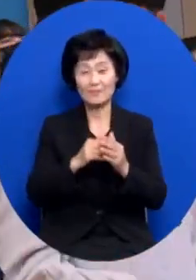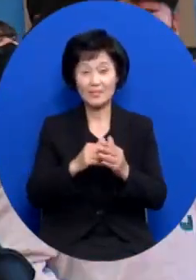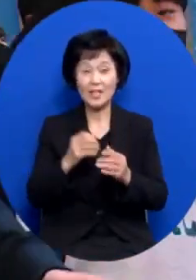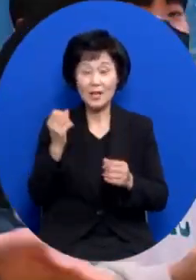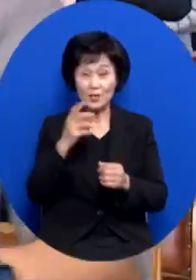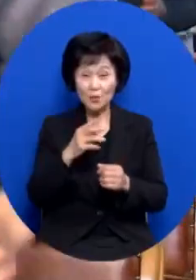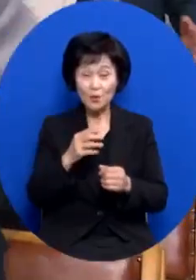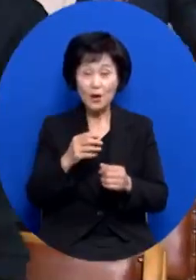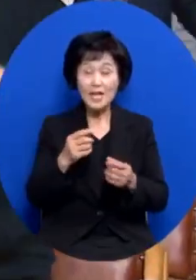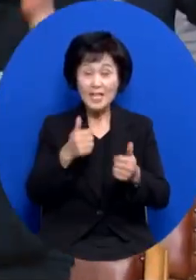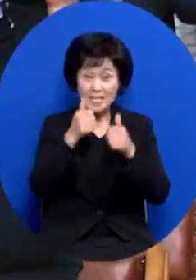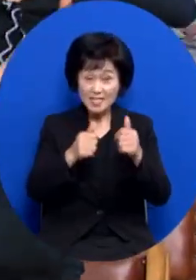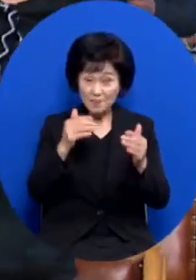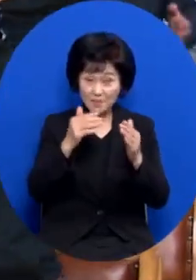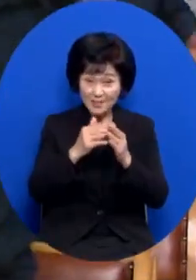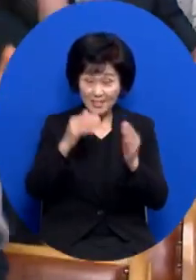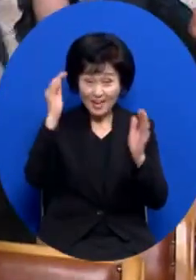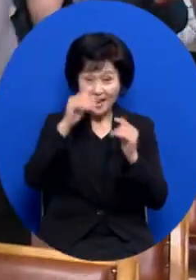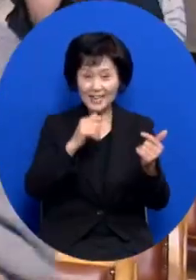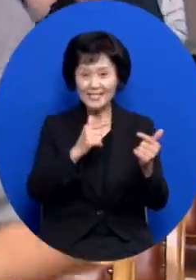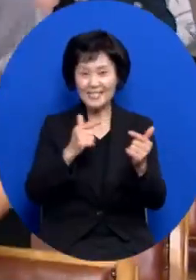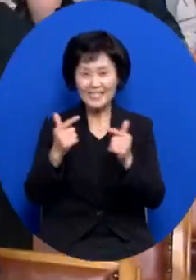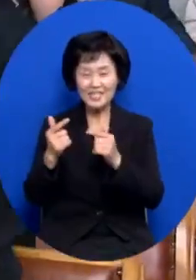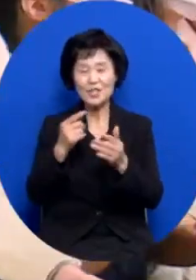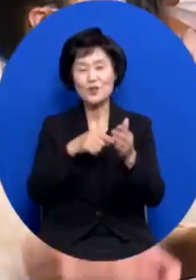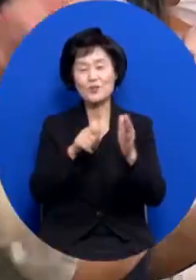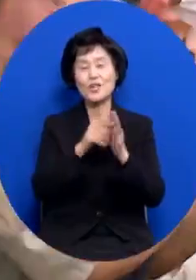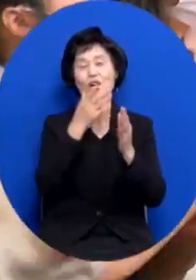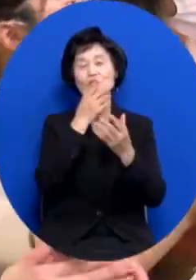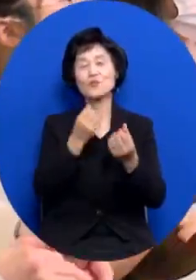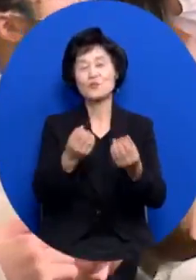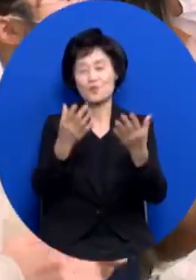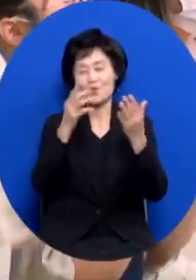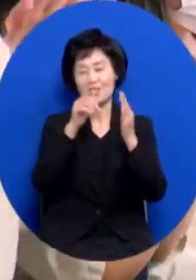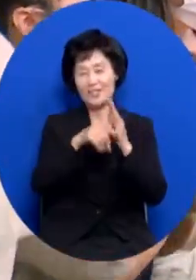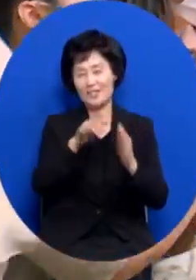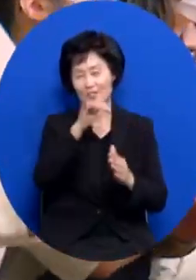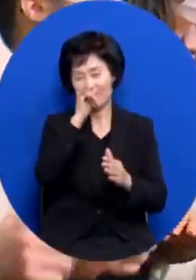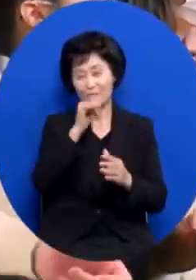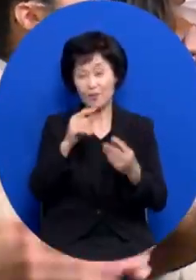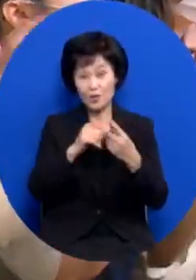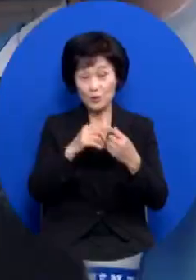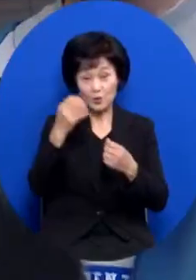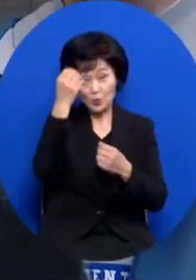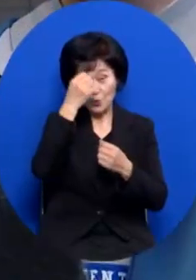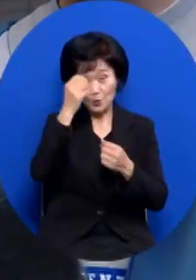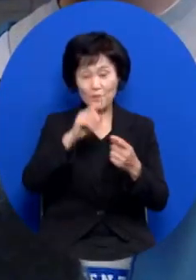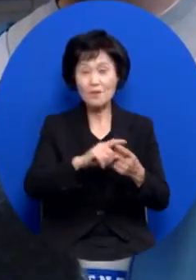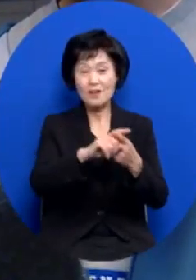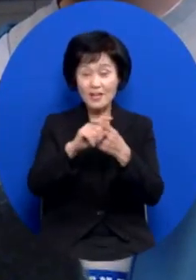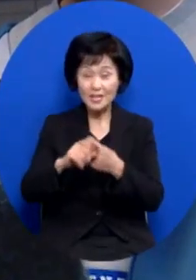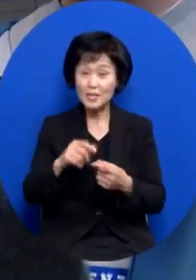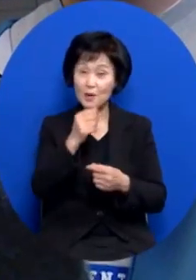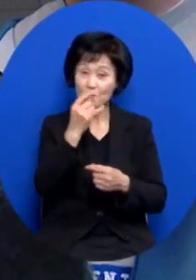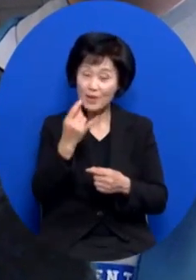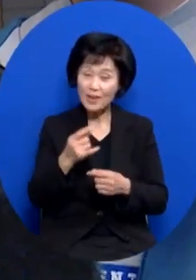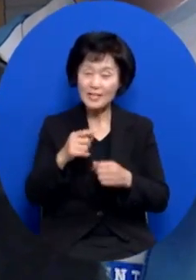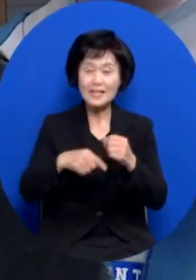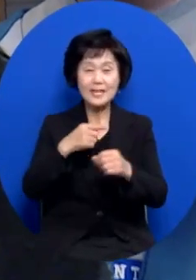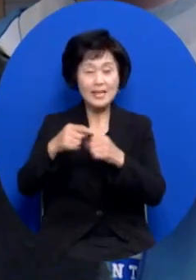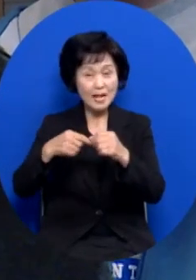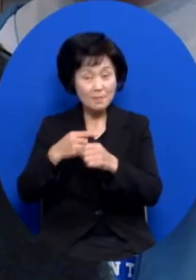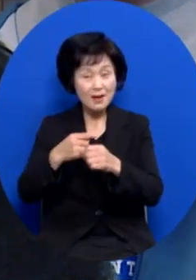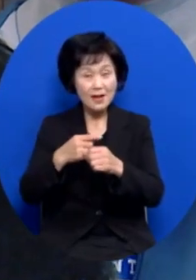수능을 마친 수험생들을 위한 축복의 시간도 가졌습니다. 울산노회 중고등부연합회는 매년 중고등부 풋살대회,